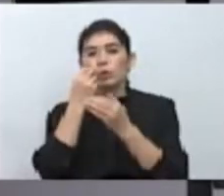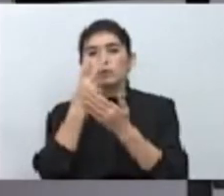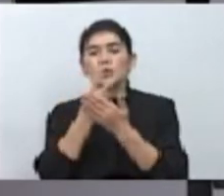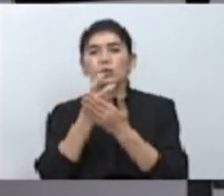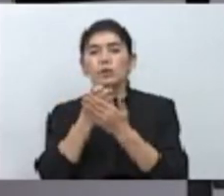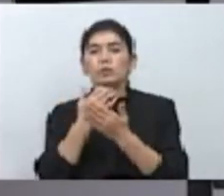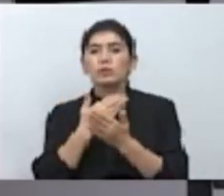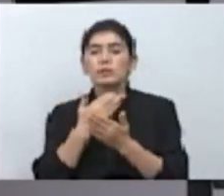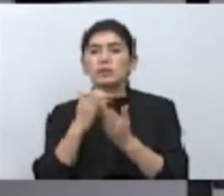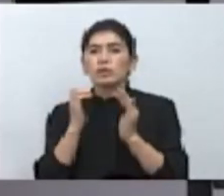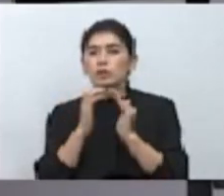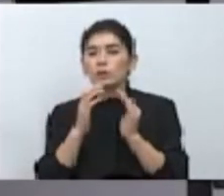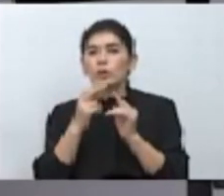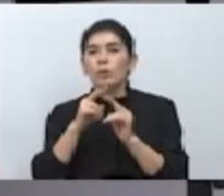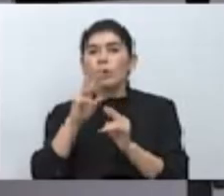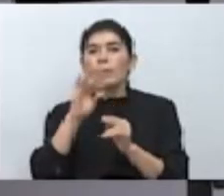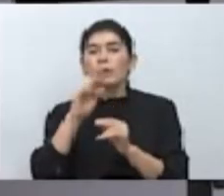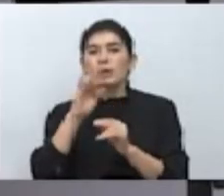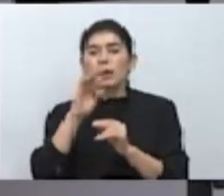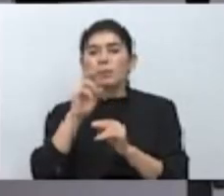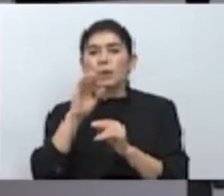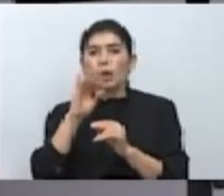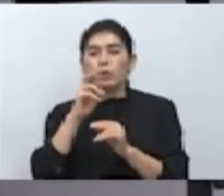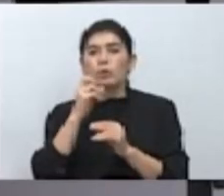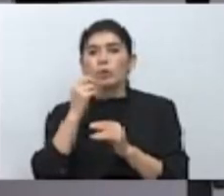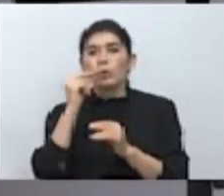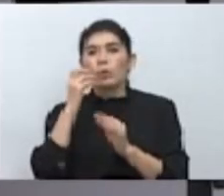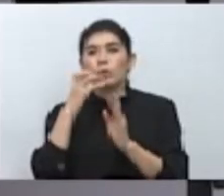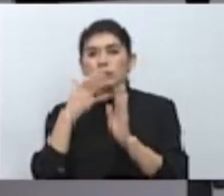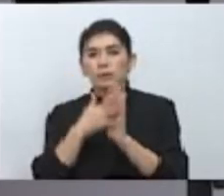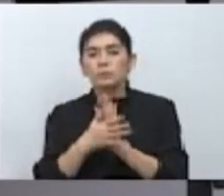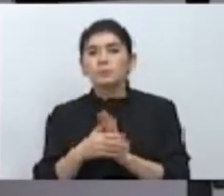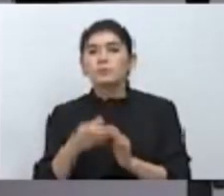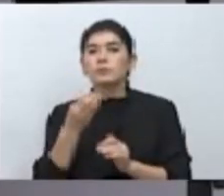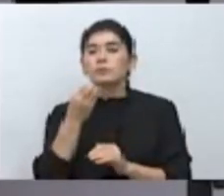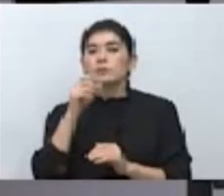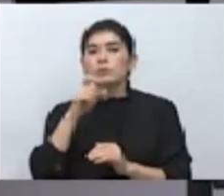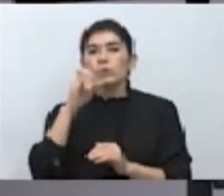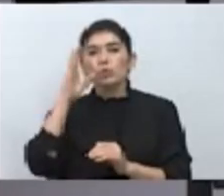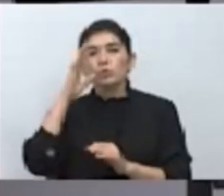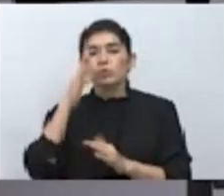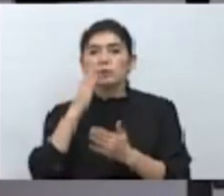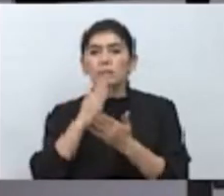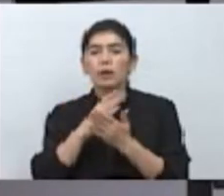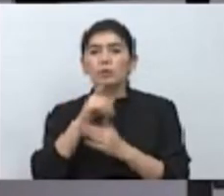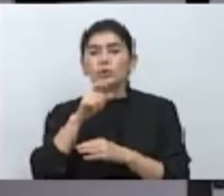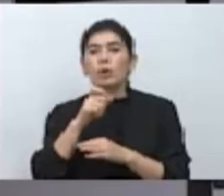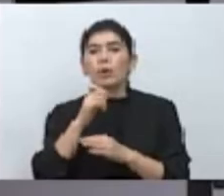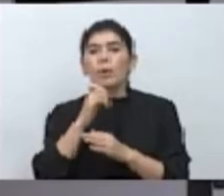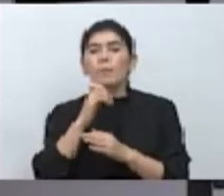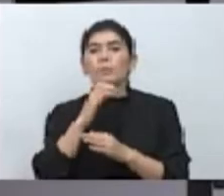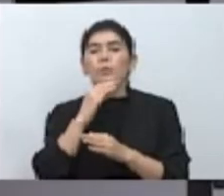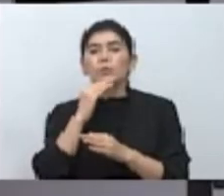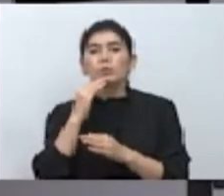kichik jonzotlarni esa mikrobiologiya fani o'rganadi. Yana suv jonivorlarini, unda mavjud